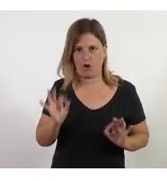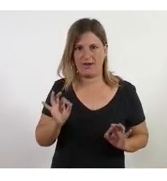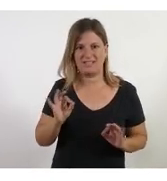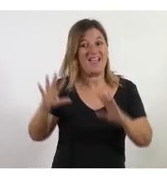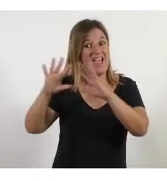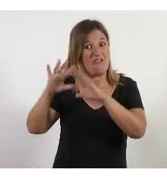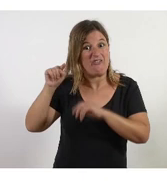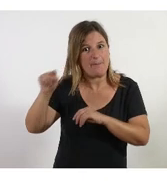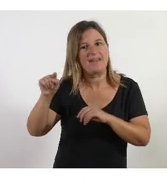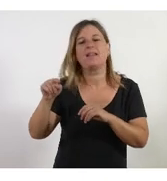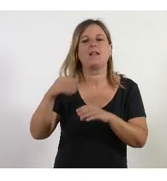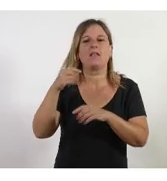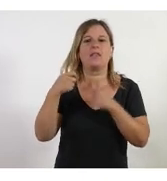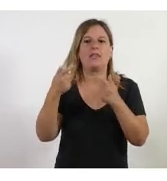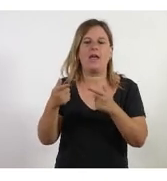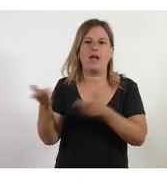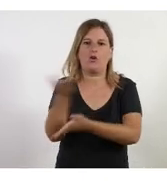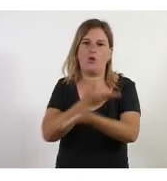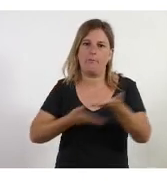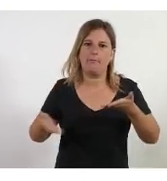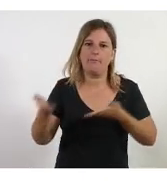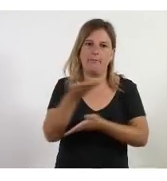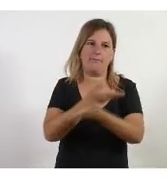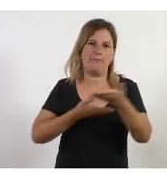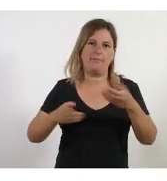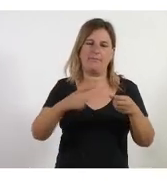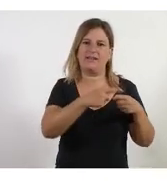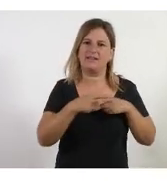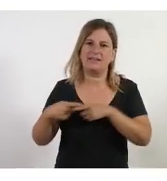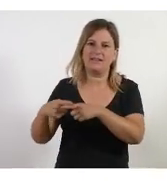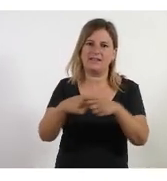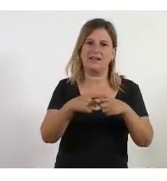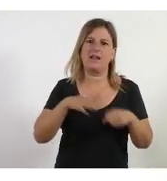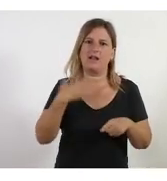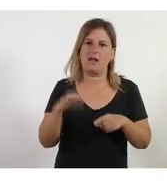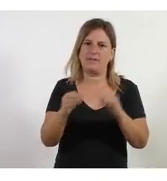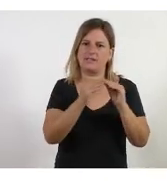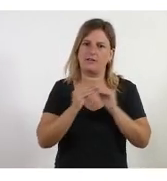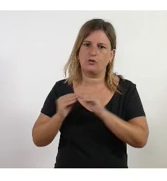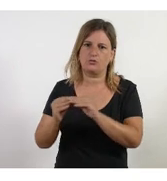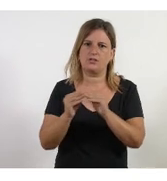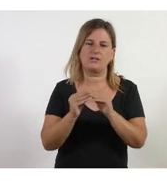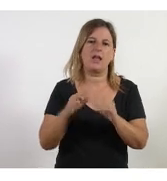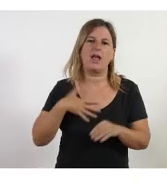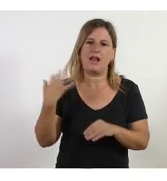compartir, és des del col·laborar, és des de la capacitat d'arribar al consens, és des de la flexibilitat, és des de